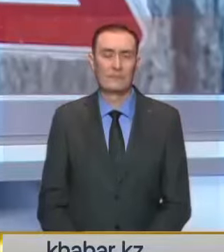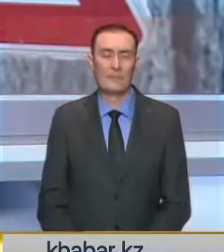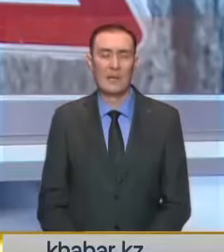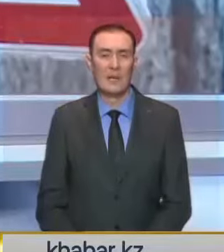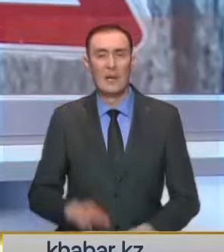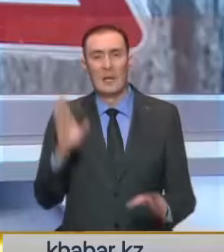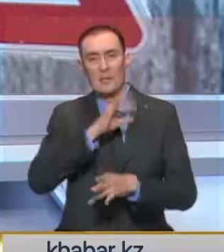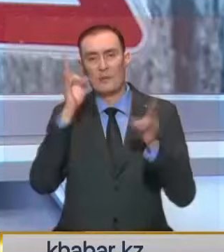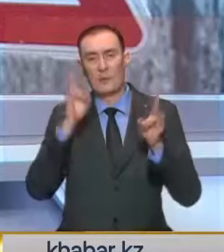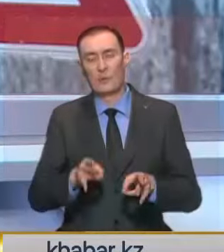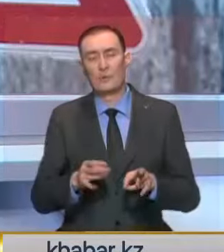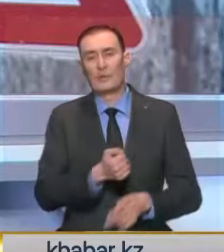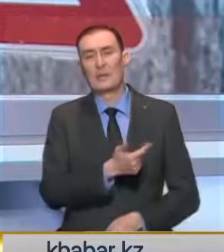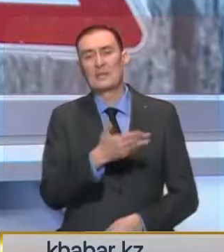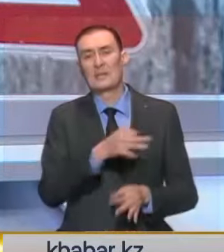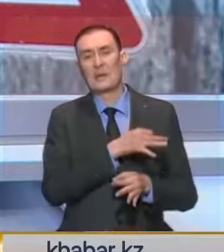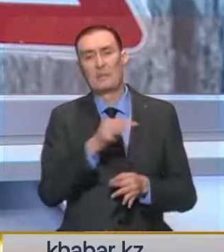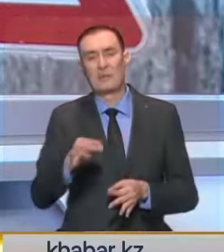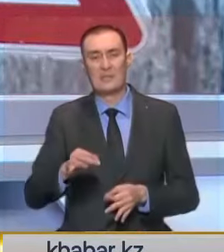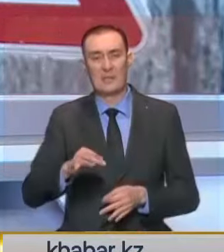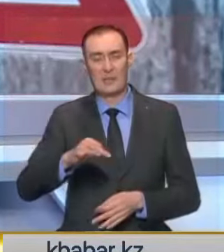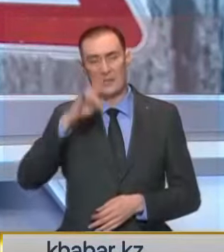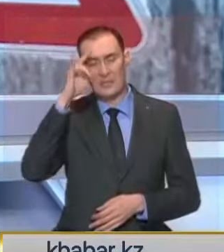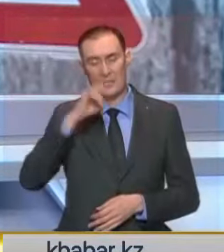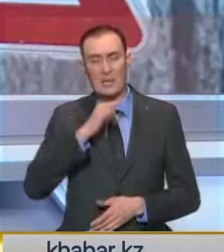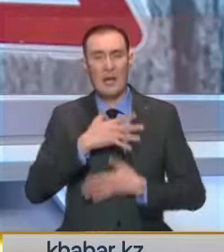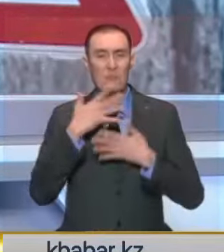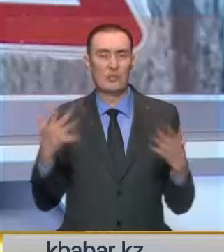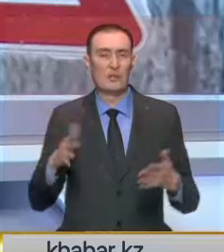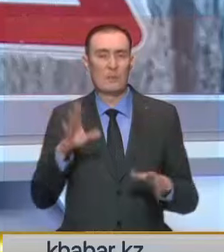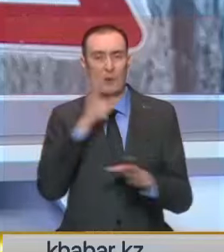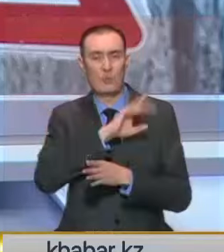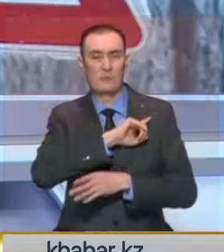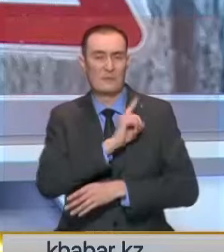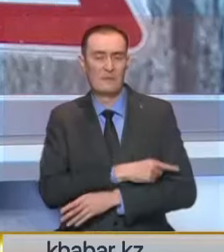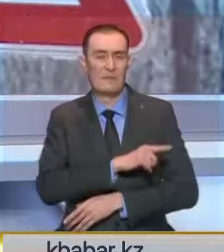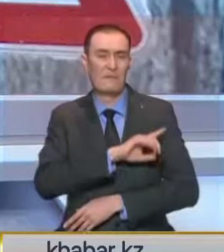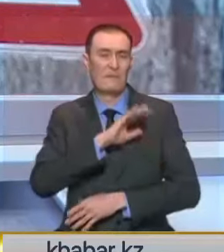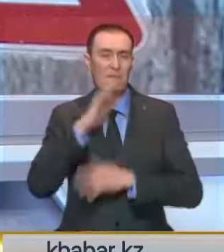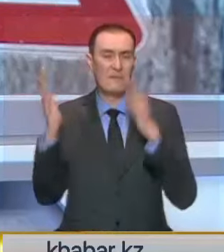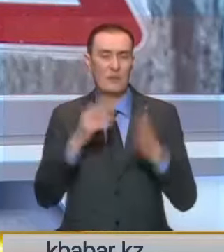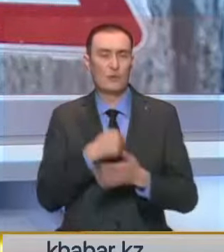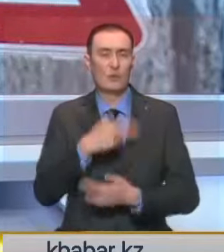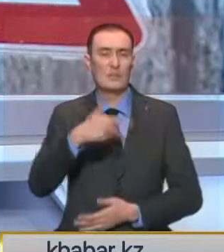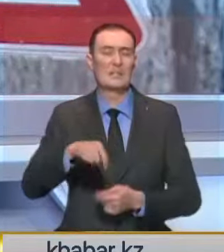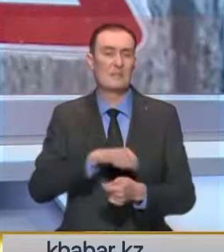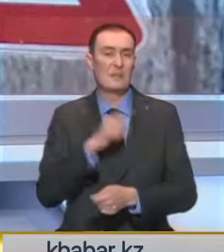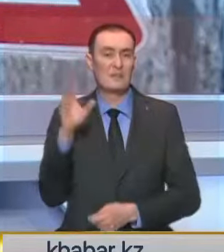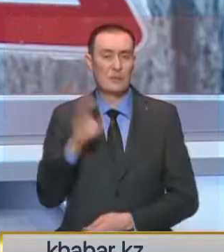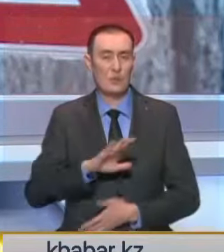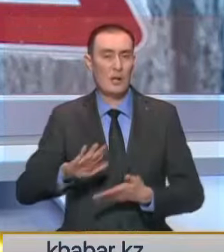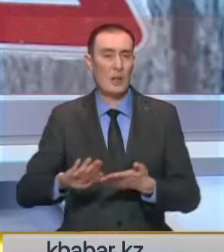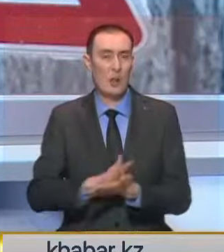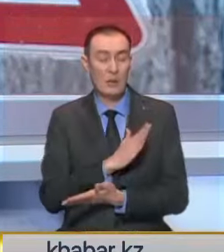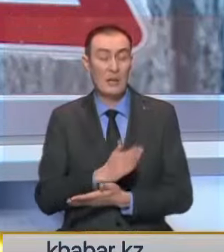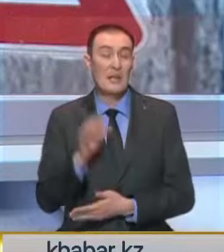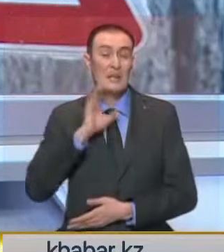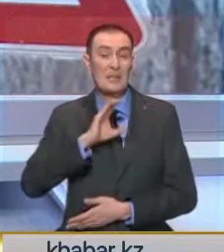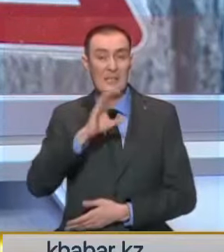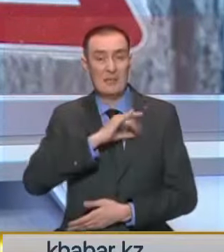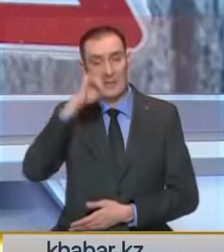Непогода обрушилась сразу же на несколько регионов страны. Всему виной обширный циклон. Он принес шквальный ветер до 30 метров в секунду и гололедицу. На